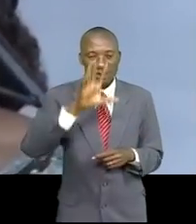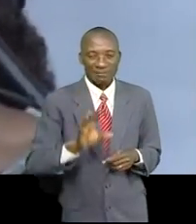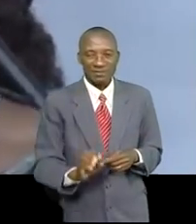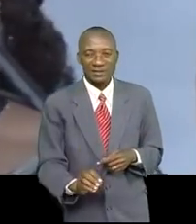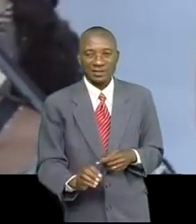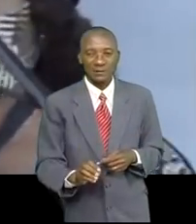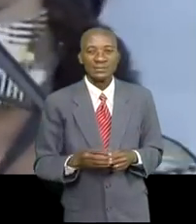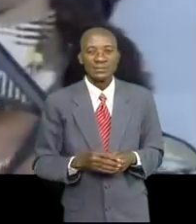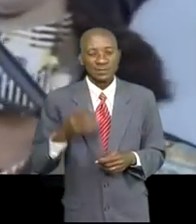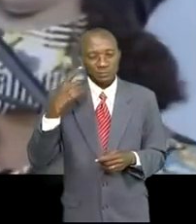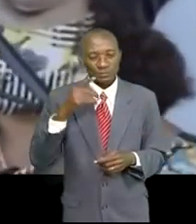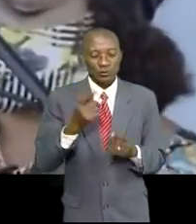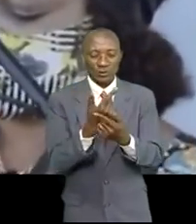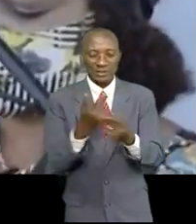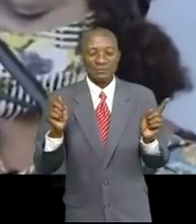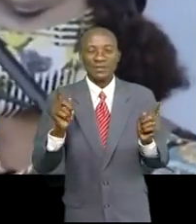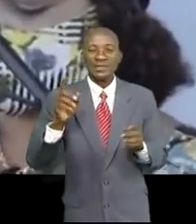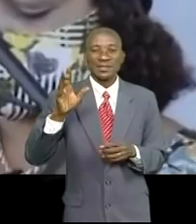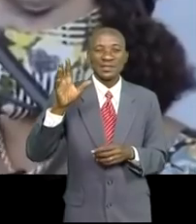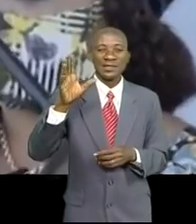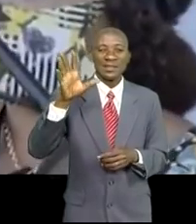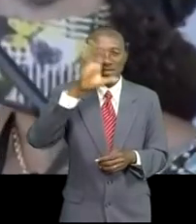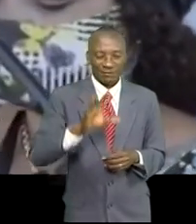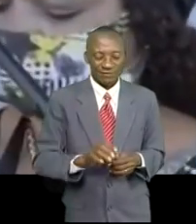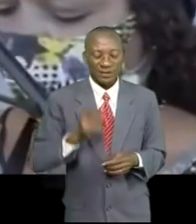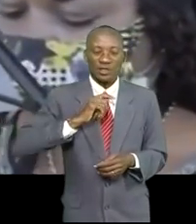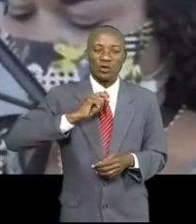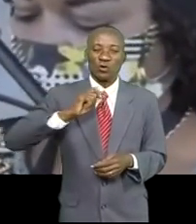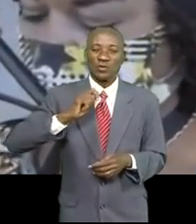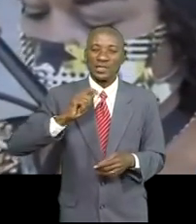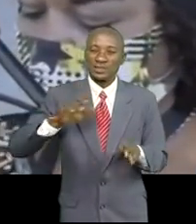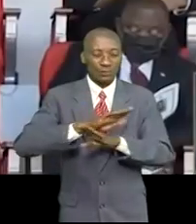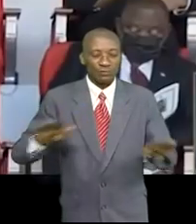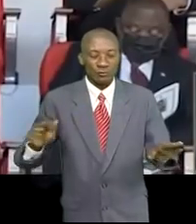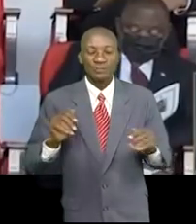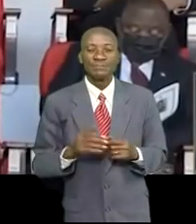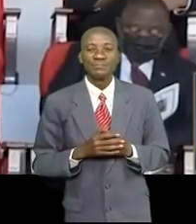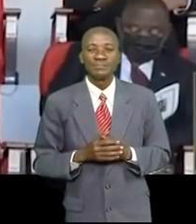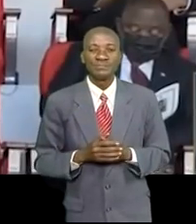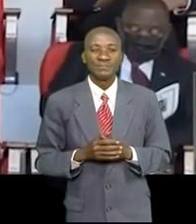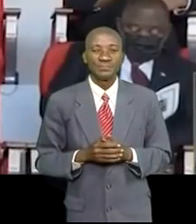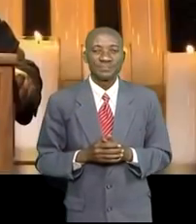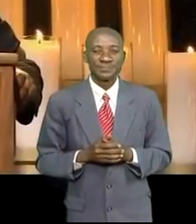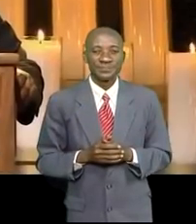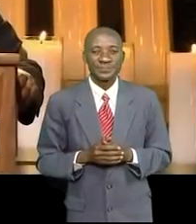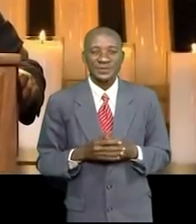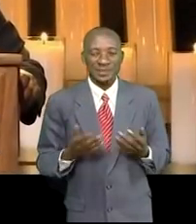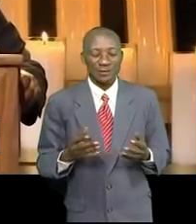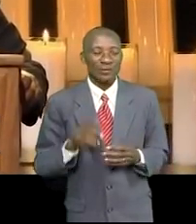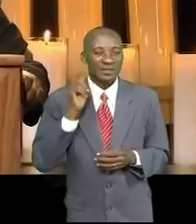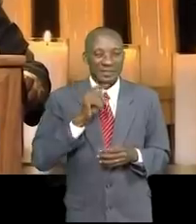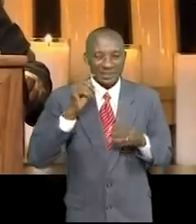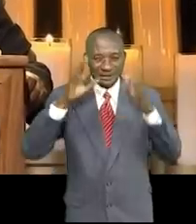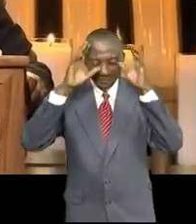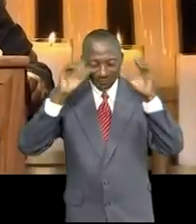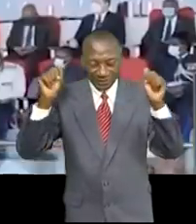la libération de l'Afrique du colonialisme et de l'apartheid. Rappelons toutefois que Kenneth Kaunda a dirigé la